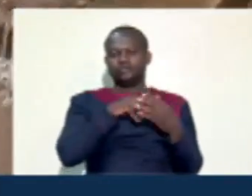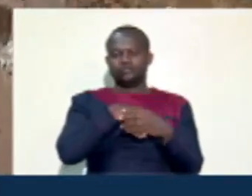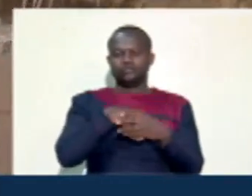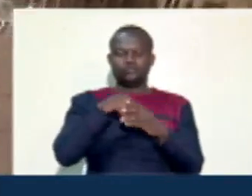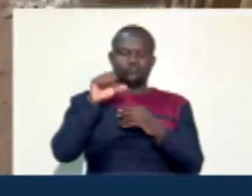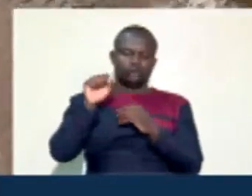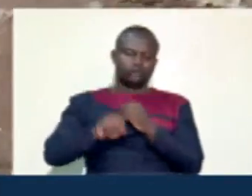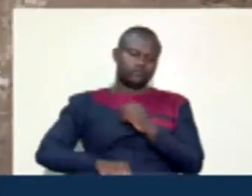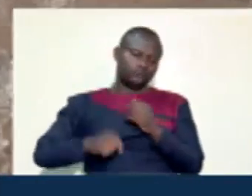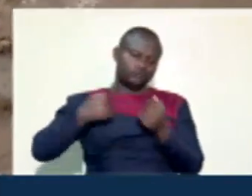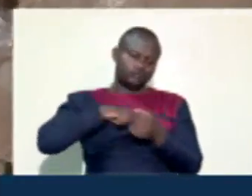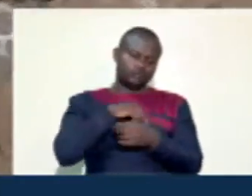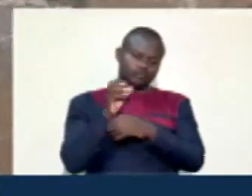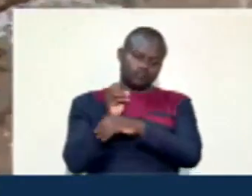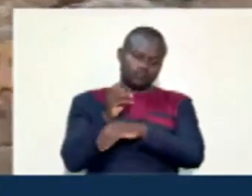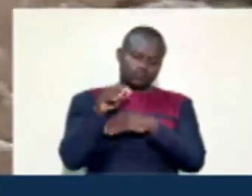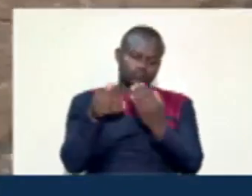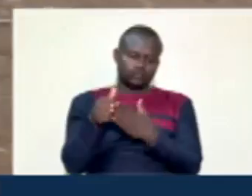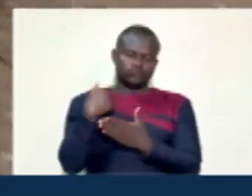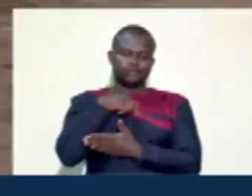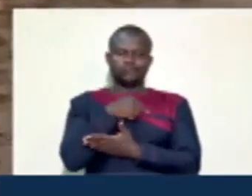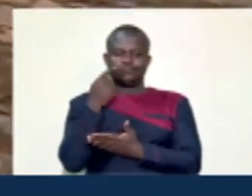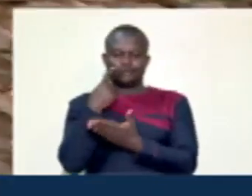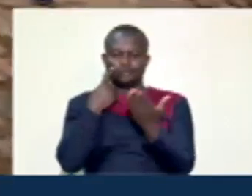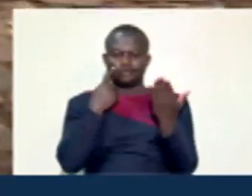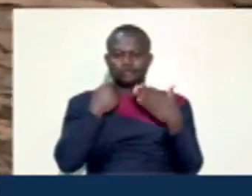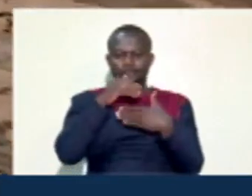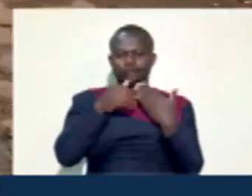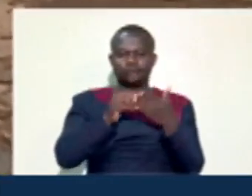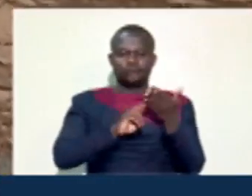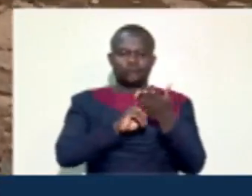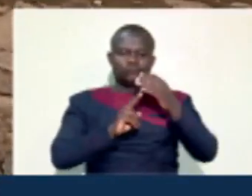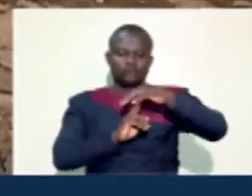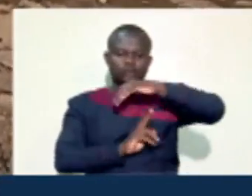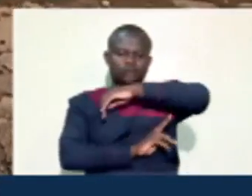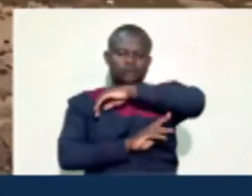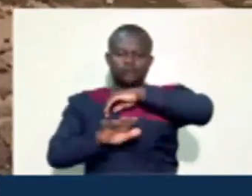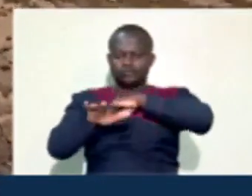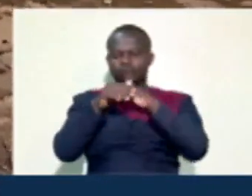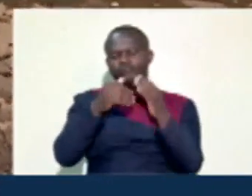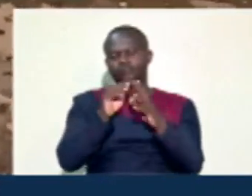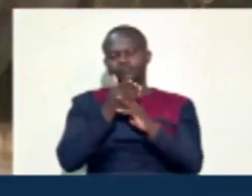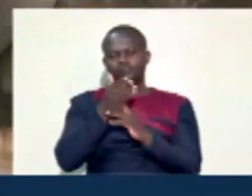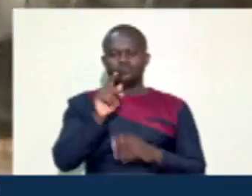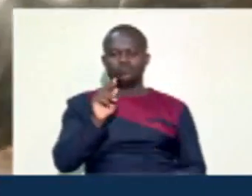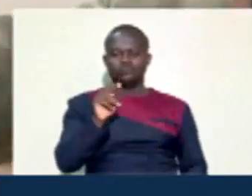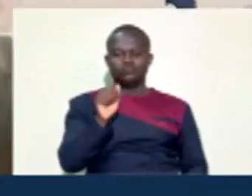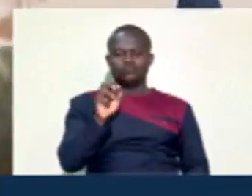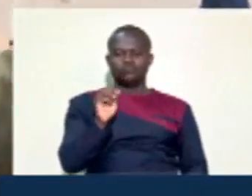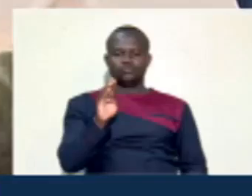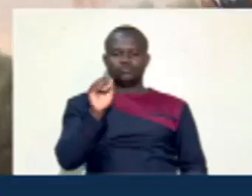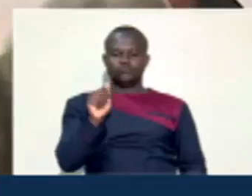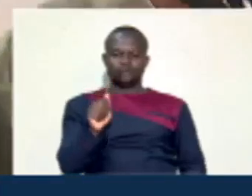majyepfo ziragirwa inama yuko zishobora gukoresha ikiraro cy'epfo twujuje zinyuze ku Kinamba zigaca hepfo